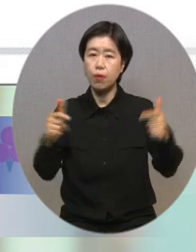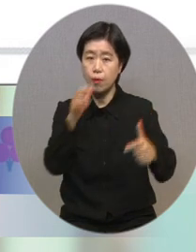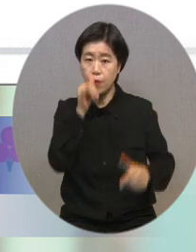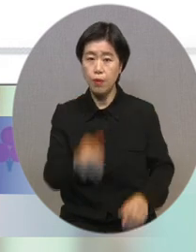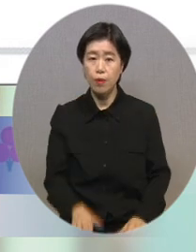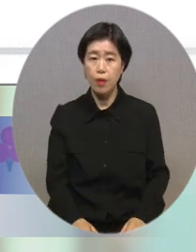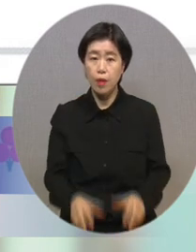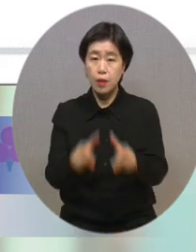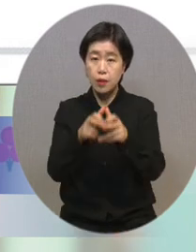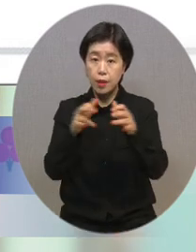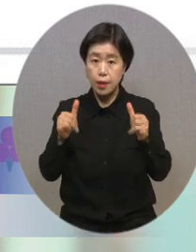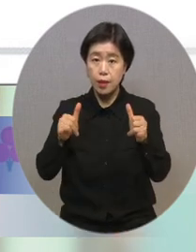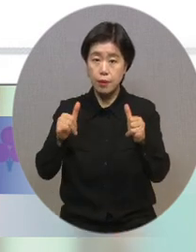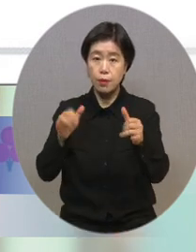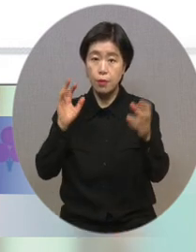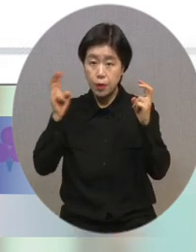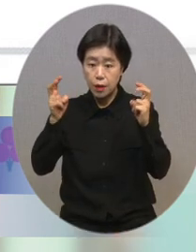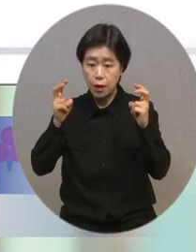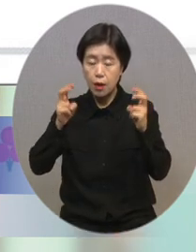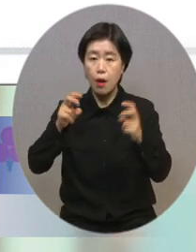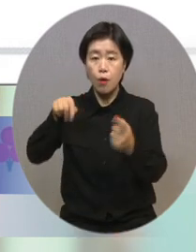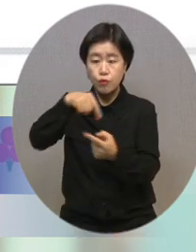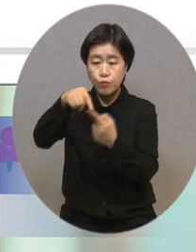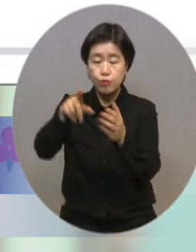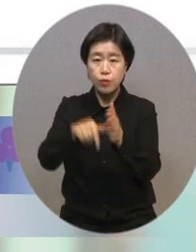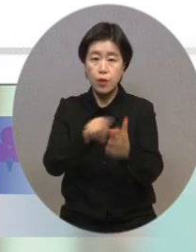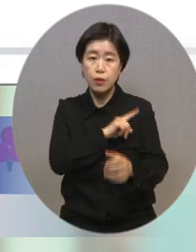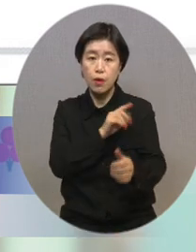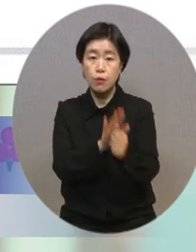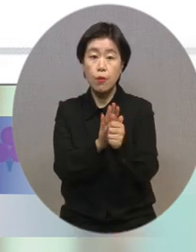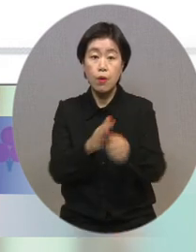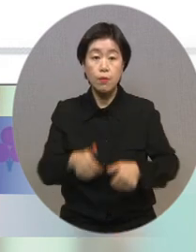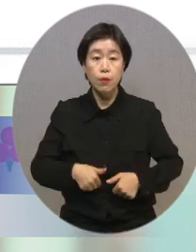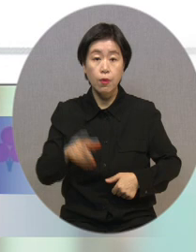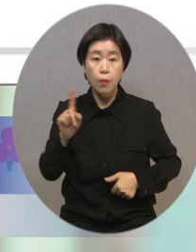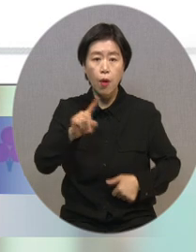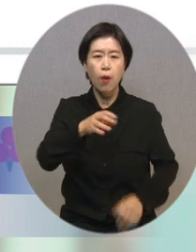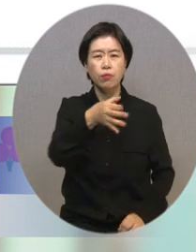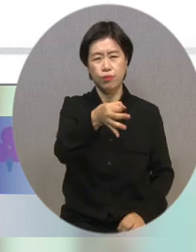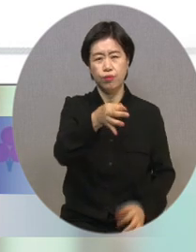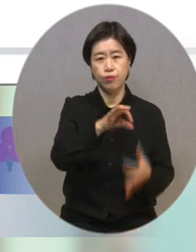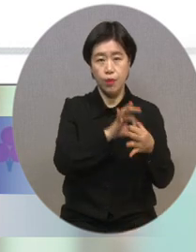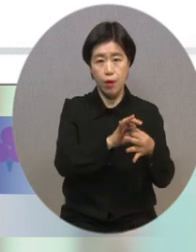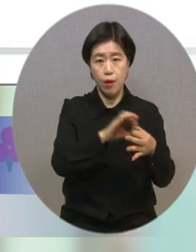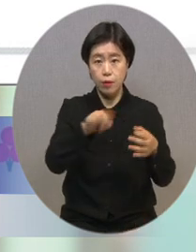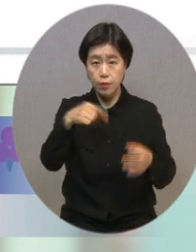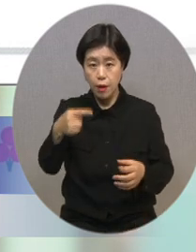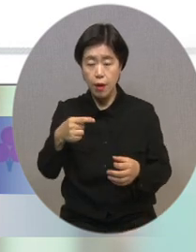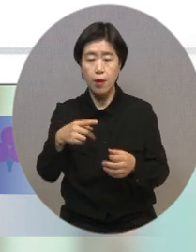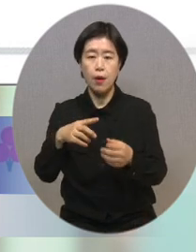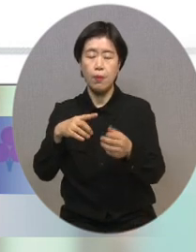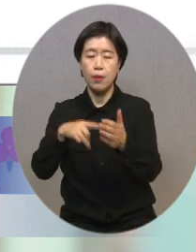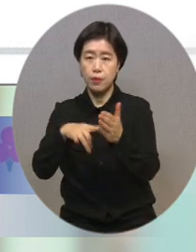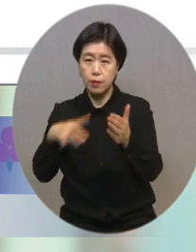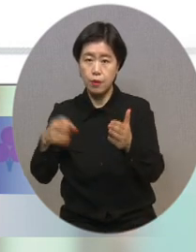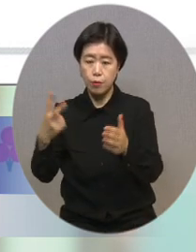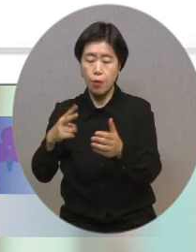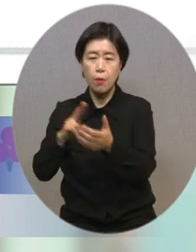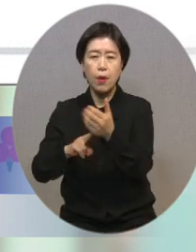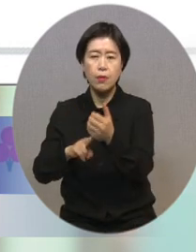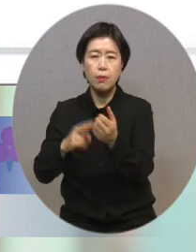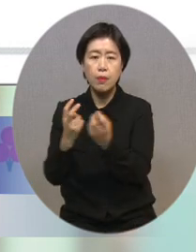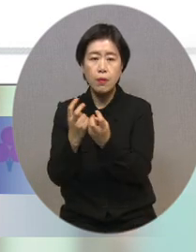활동을 위해 가장 필요로 하는 것은 금융 지원이었다 세제 지원 팔로 지원 등의